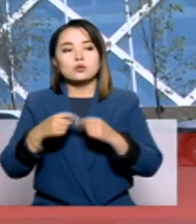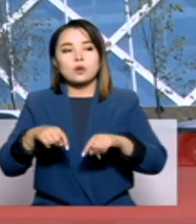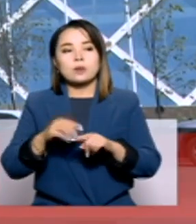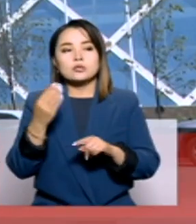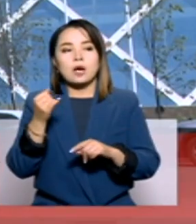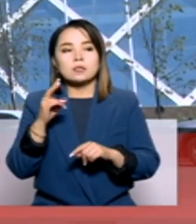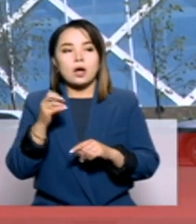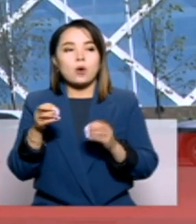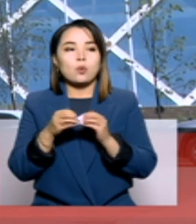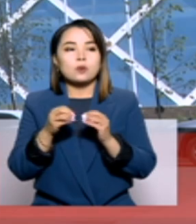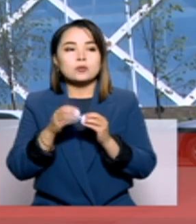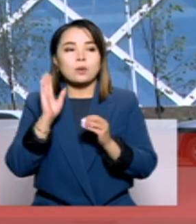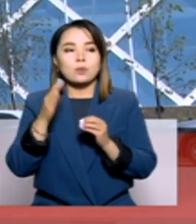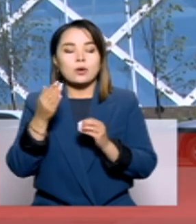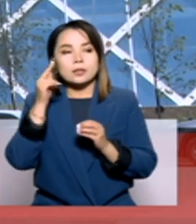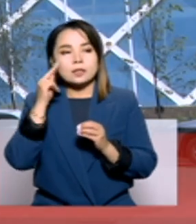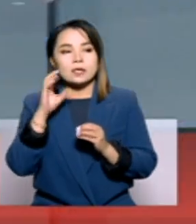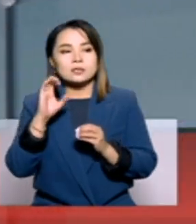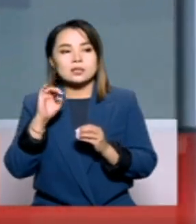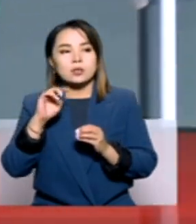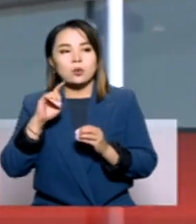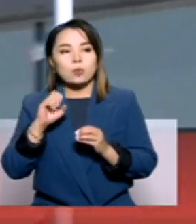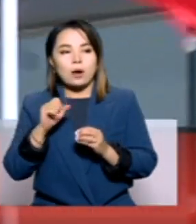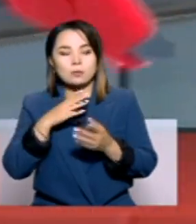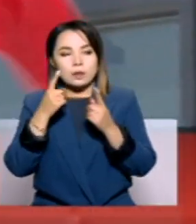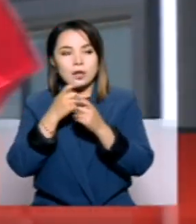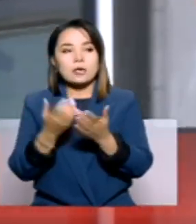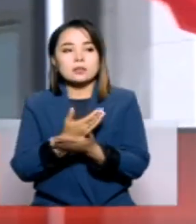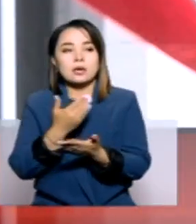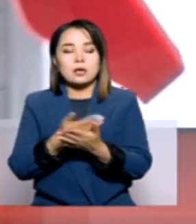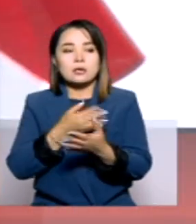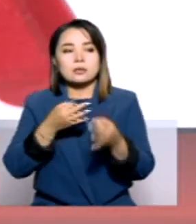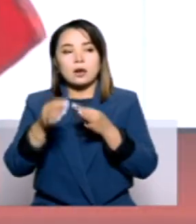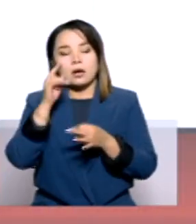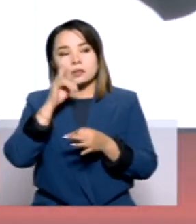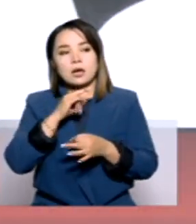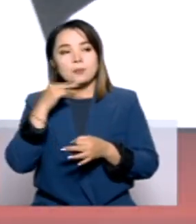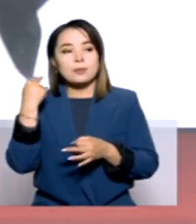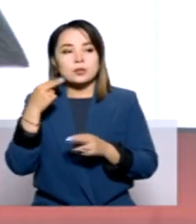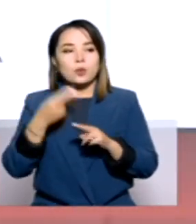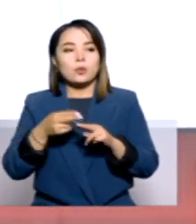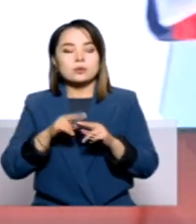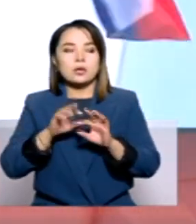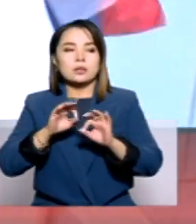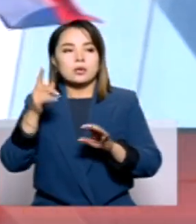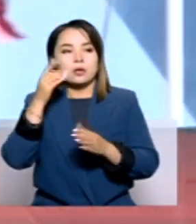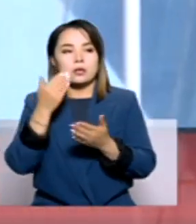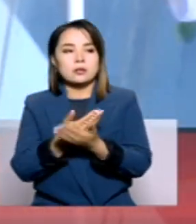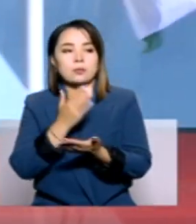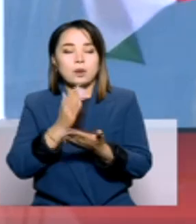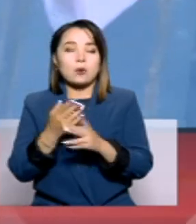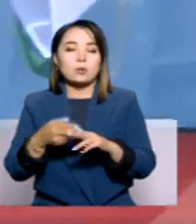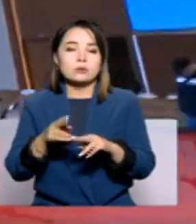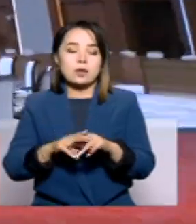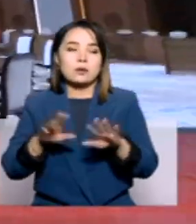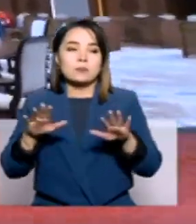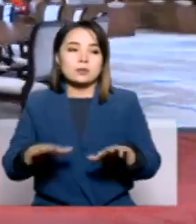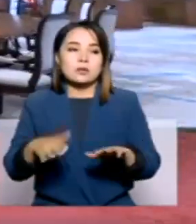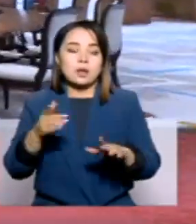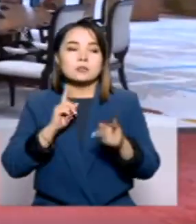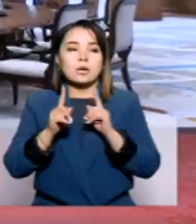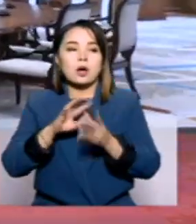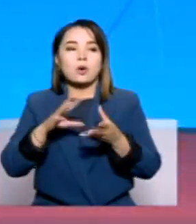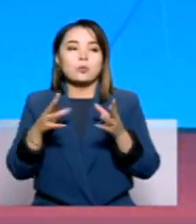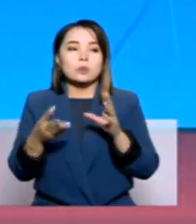Шанхай ондығы болады. Қытайдың Синьхуа агенттігіне берген сұхбатында Қазақстан президенті осындай ой айтқан. Демек, Астанадағы